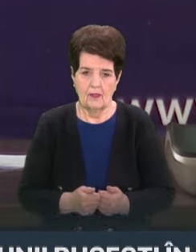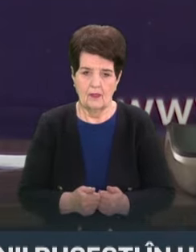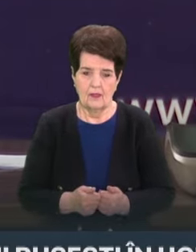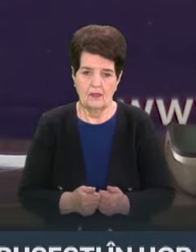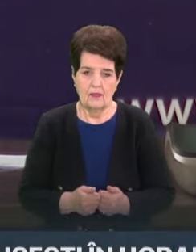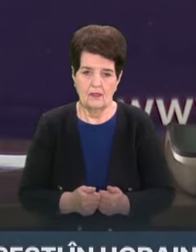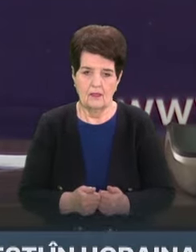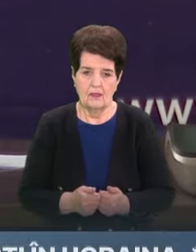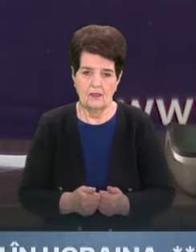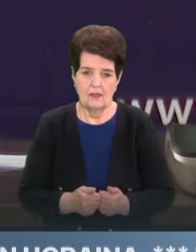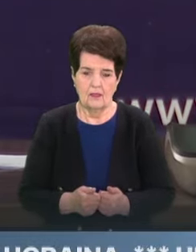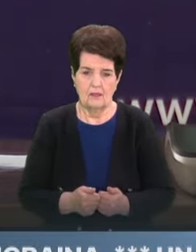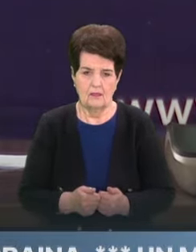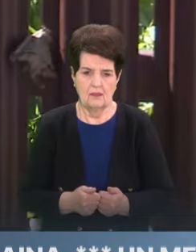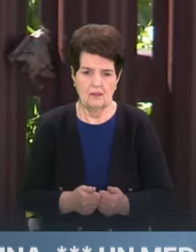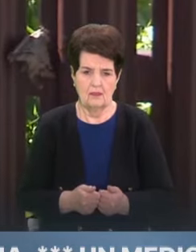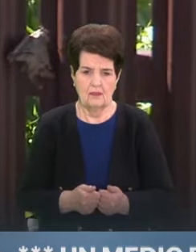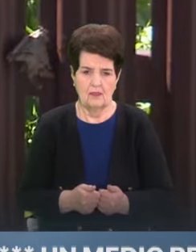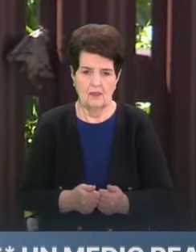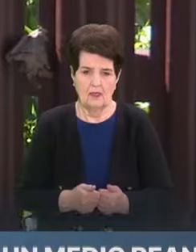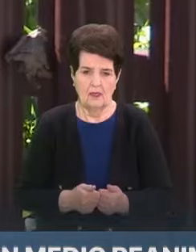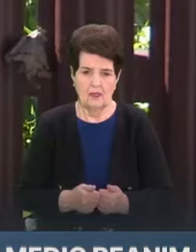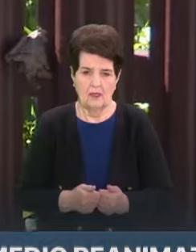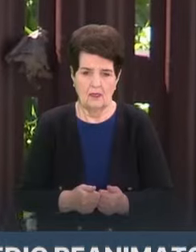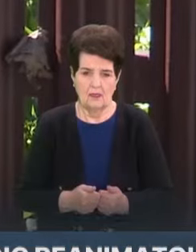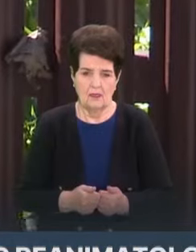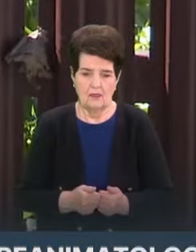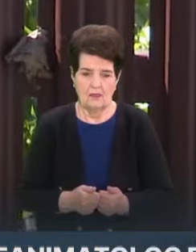deci chestionarul se salvează,